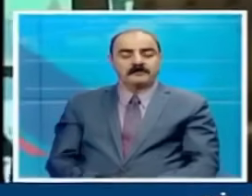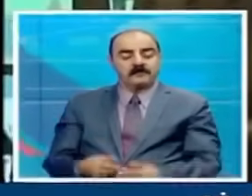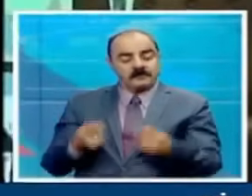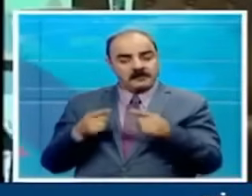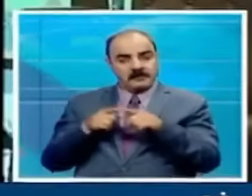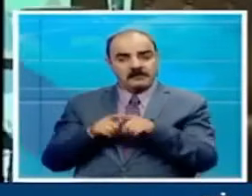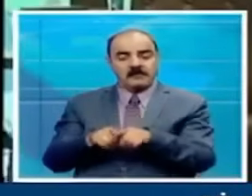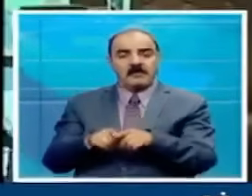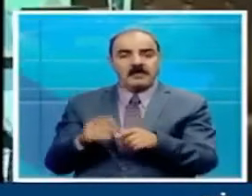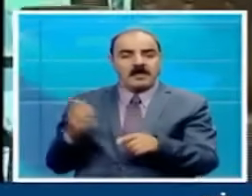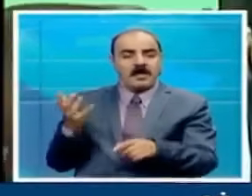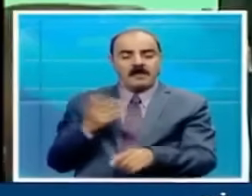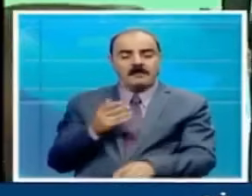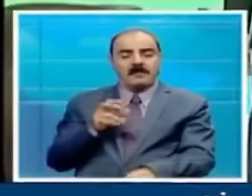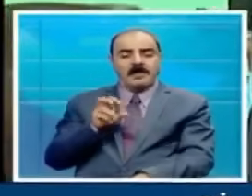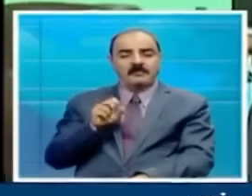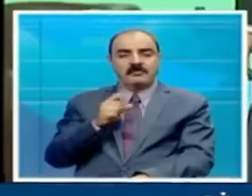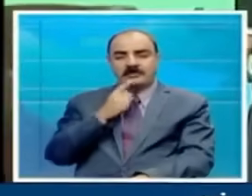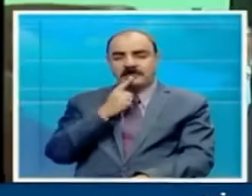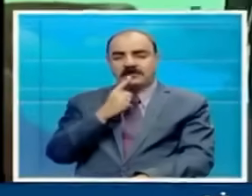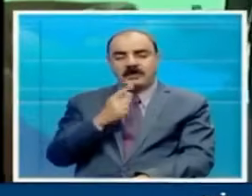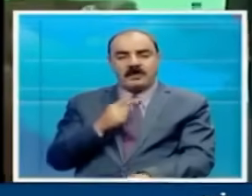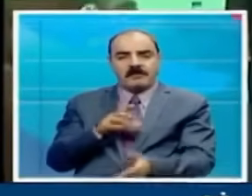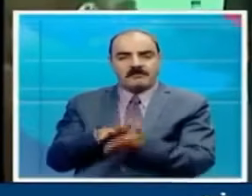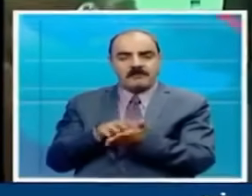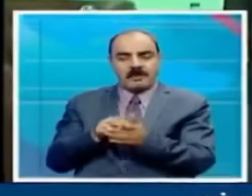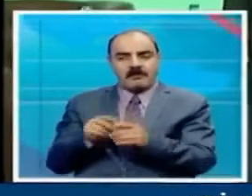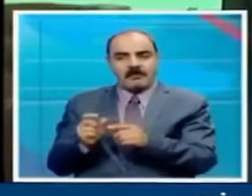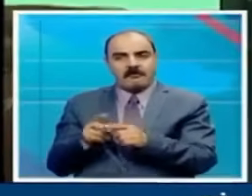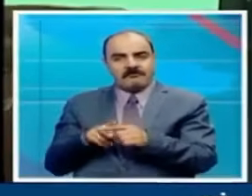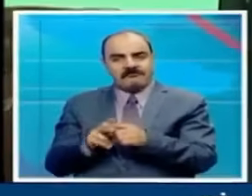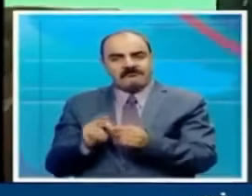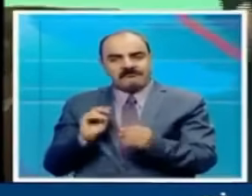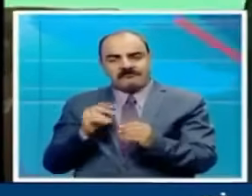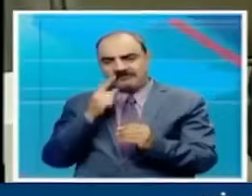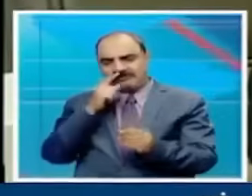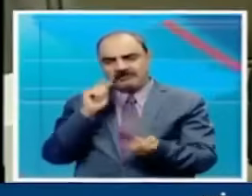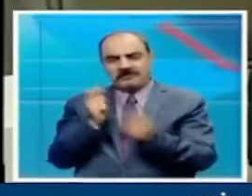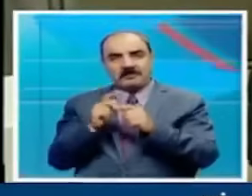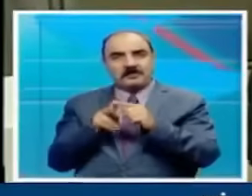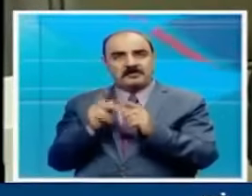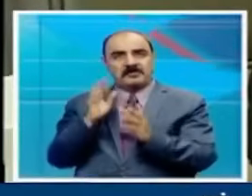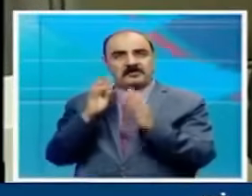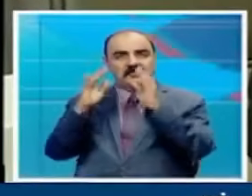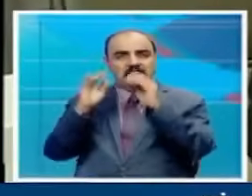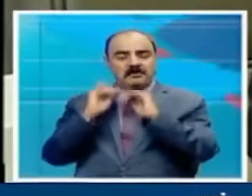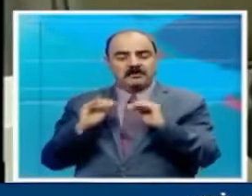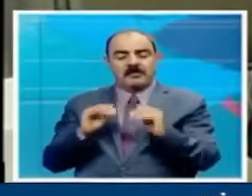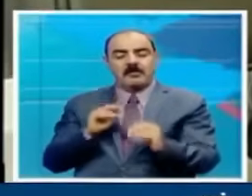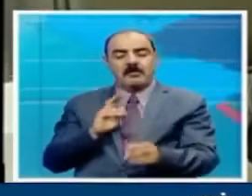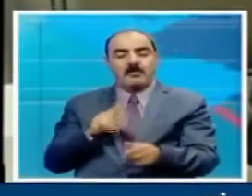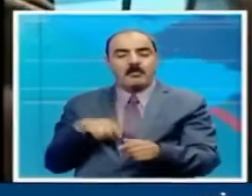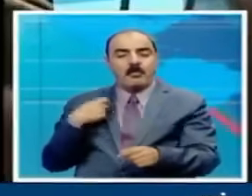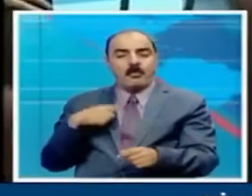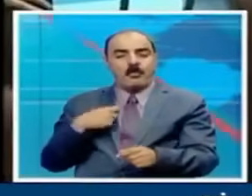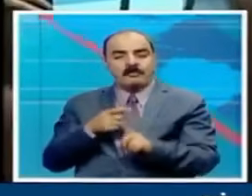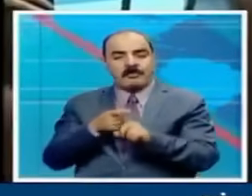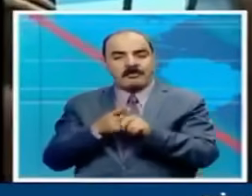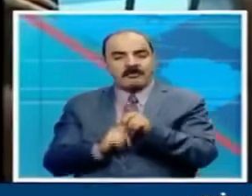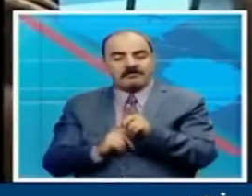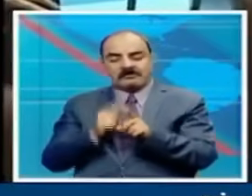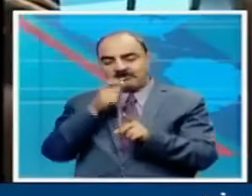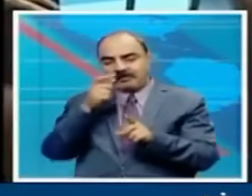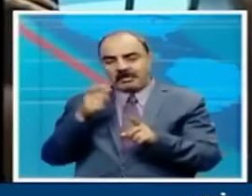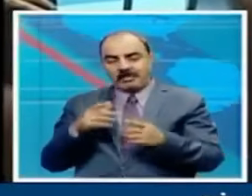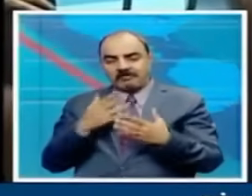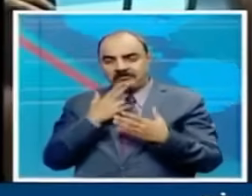تزامنا مع مرور 25 عاما على برامج التحكم في التلوث الصناعي، احتفلت وزارة البيئة بيوم البيئة